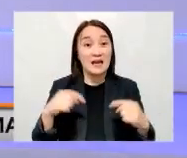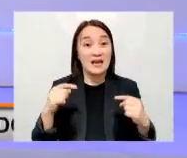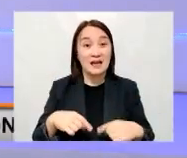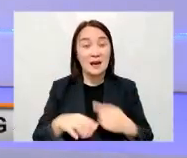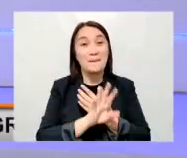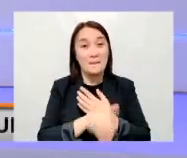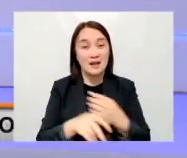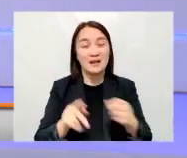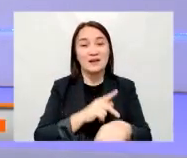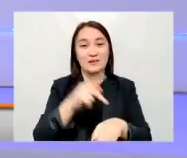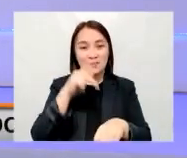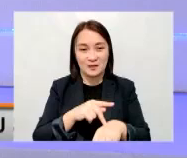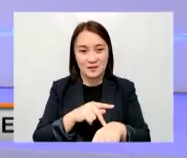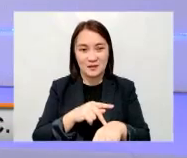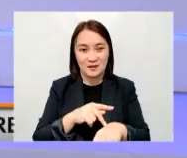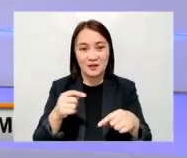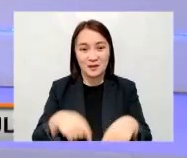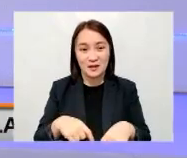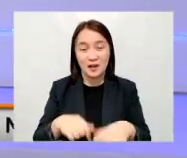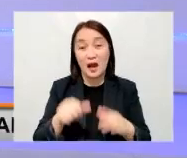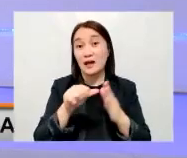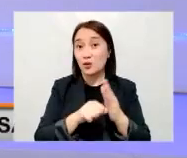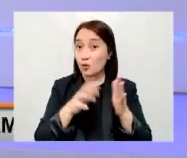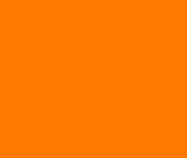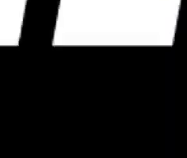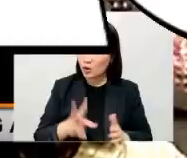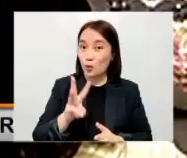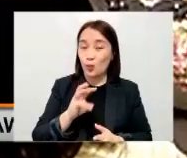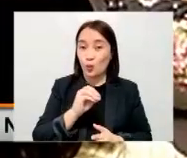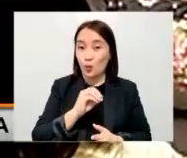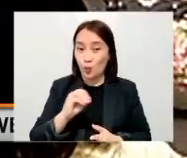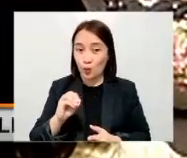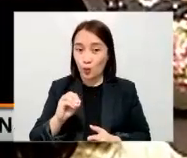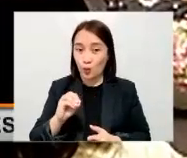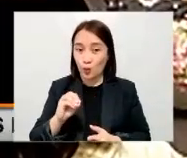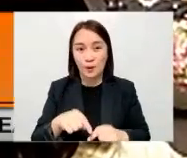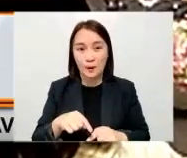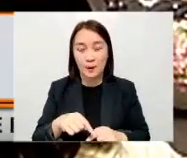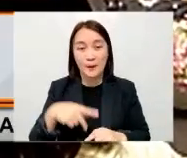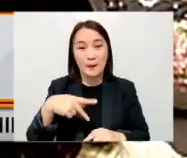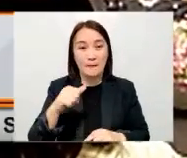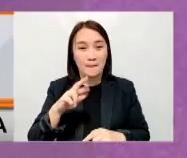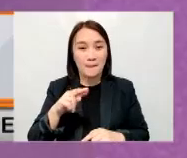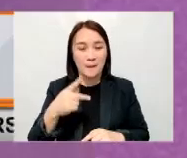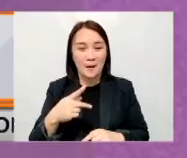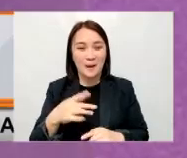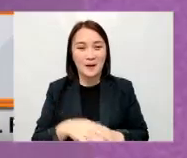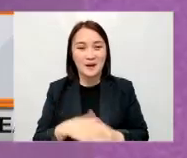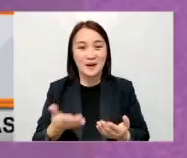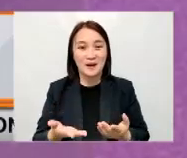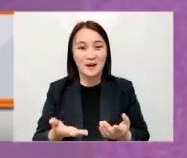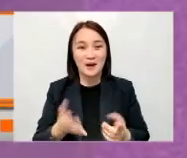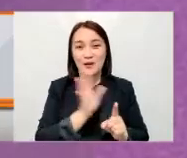ang extraordinary attorney Wu star na si Park Yoon Bin. Napag-go to the young to the Wu ang fans ni Yoon Bin sa